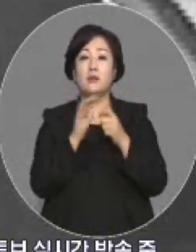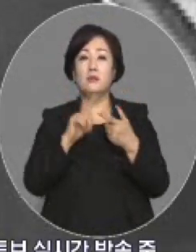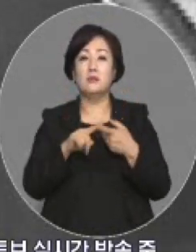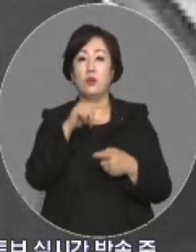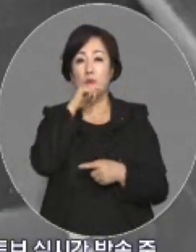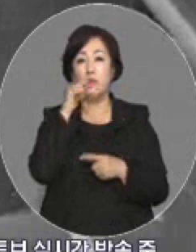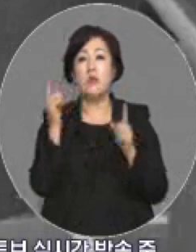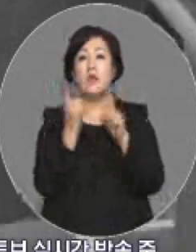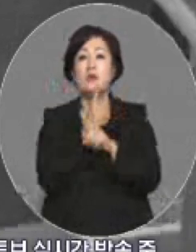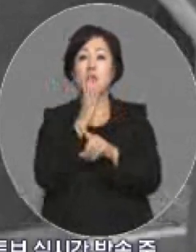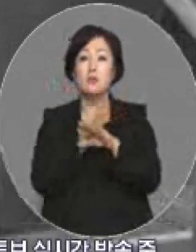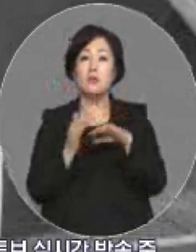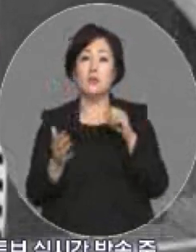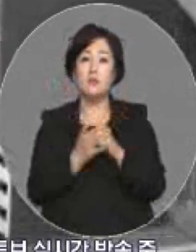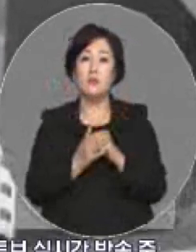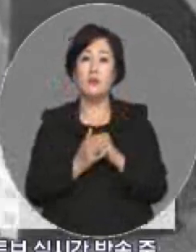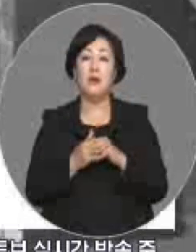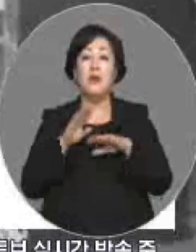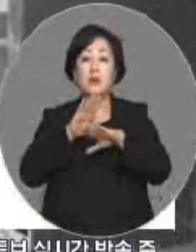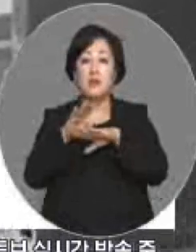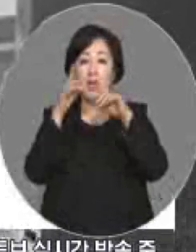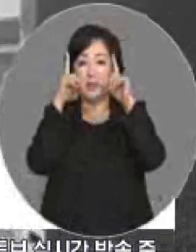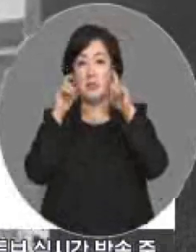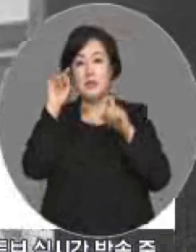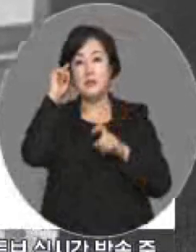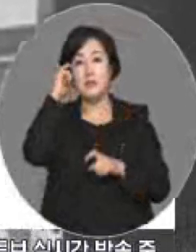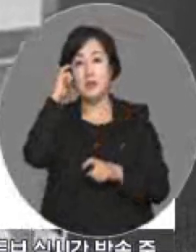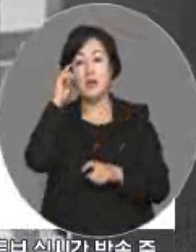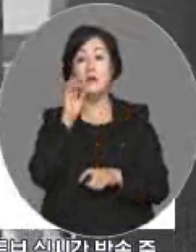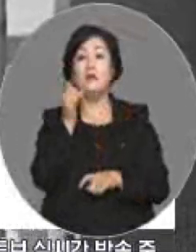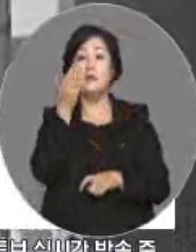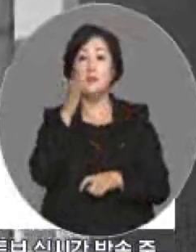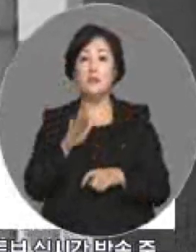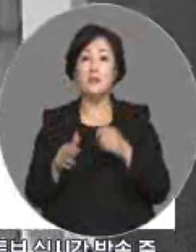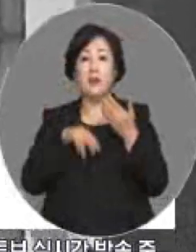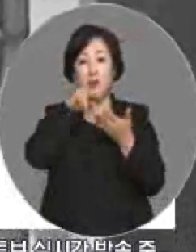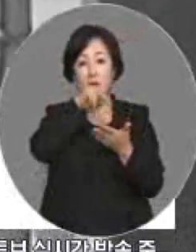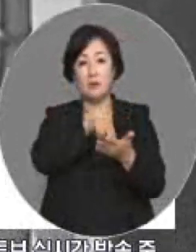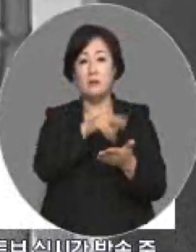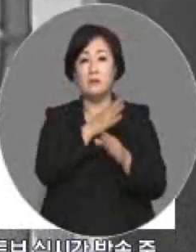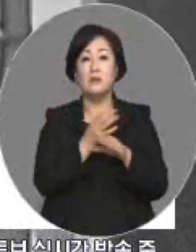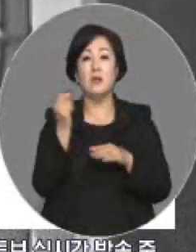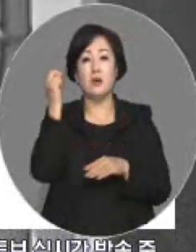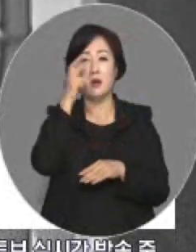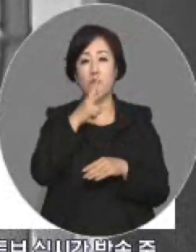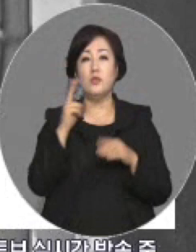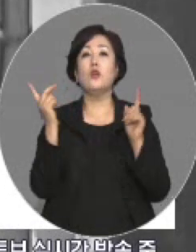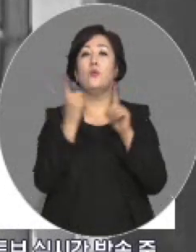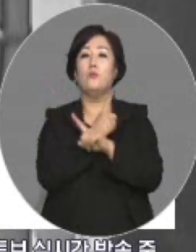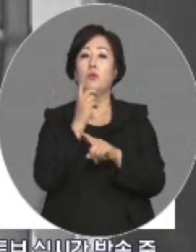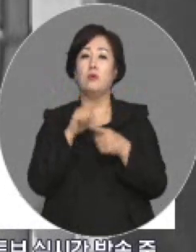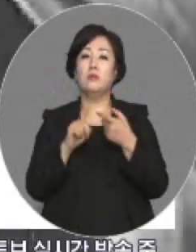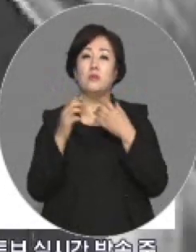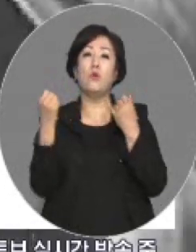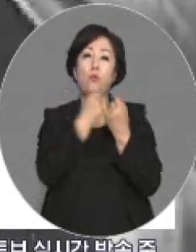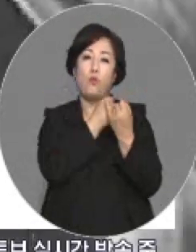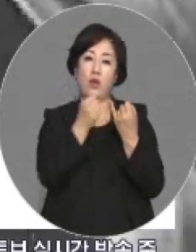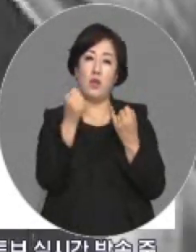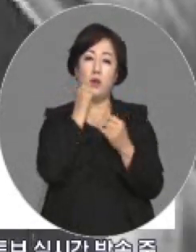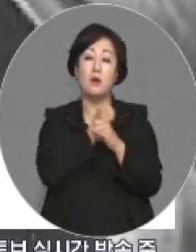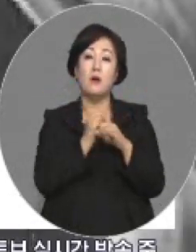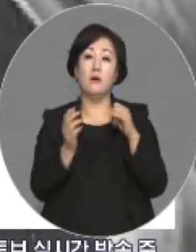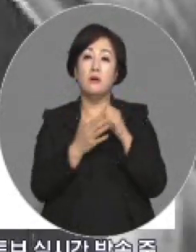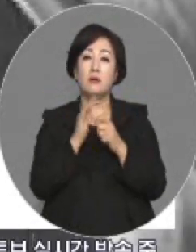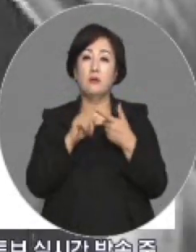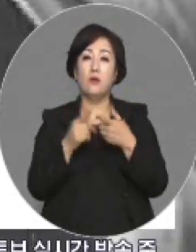입니다 차세대기 ltd 난 이게 뭐야 왜 라는게 함께 이게 알아 해보긴 했는데 왜 이게